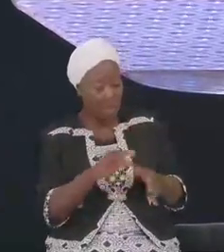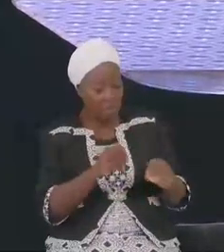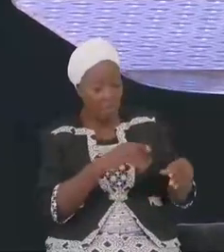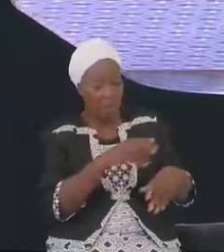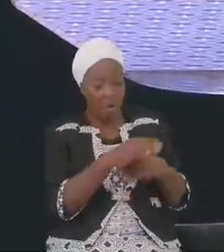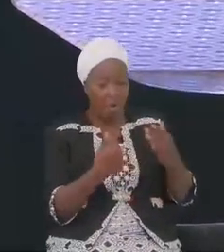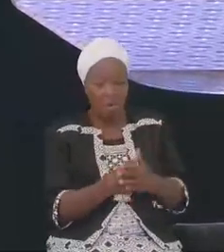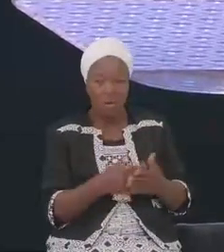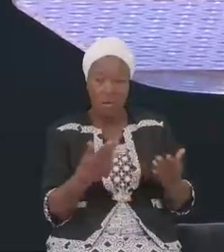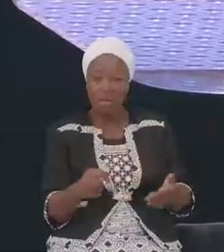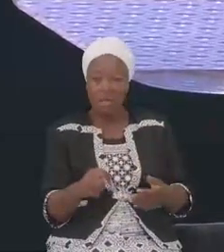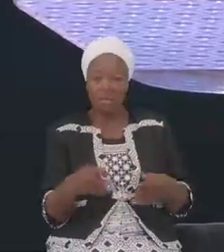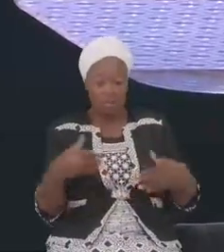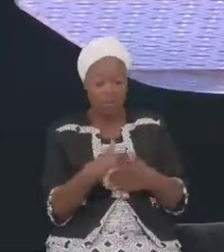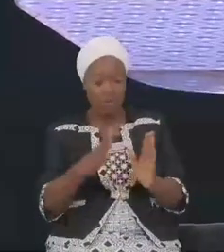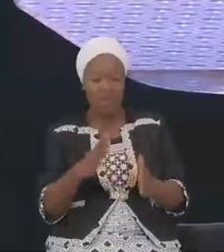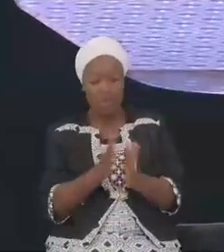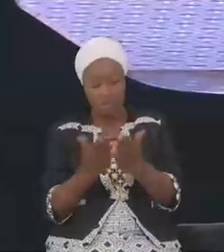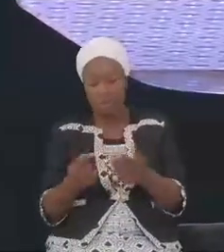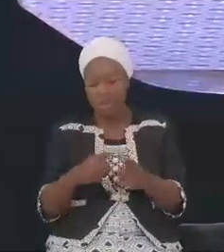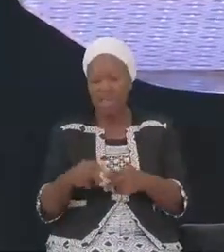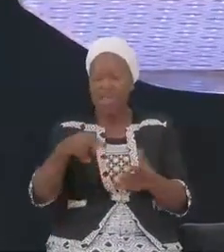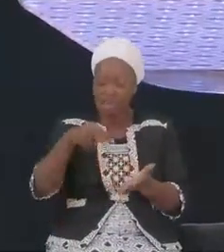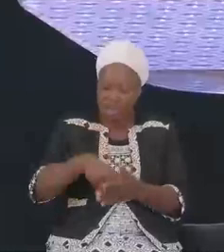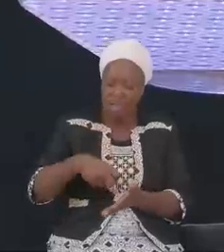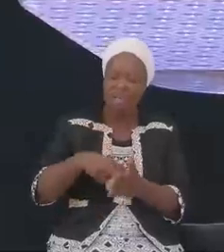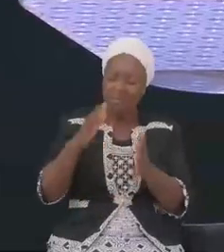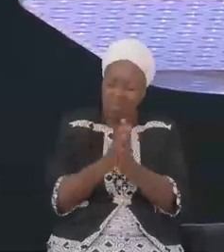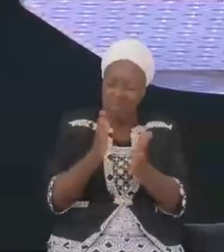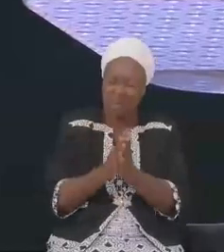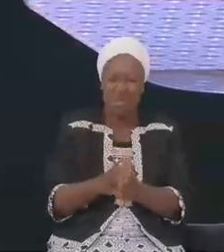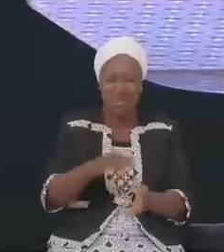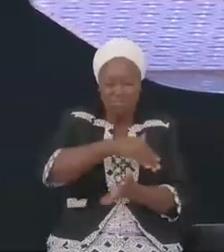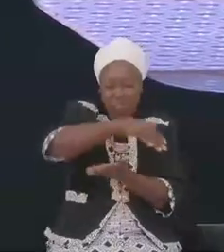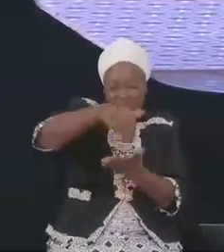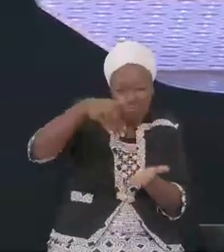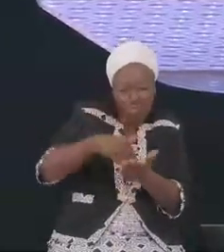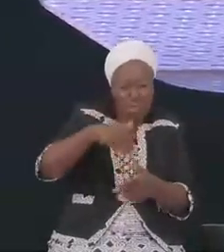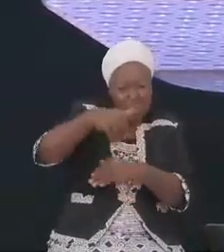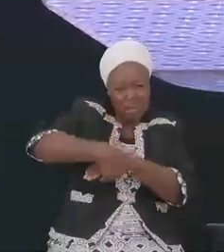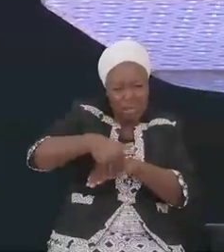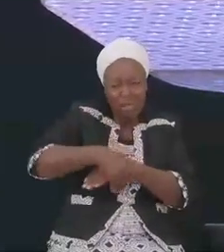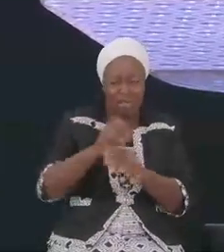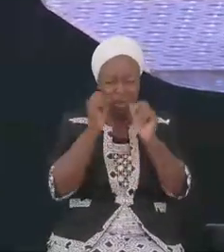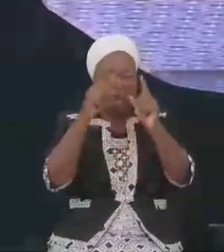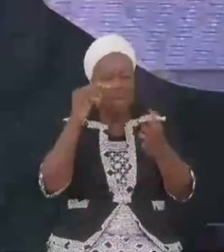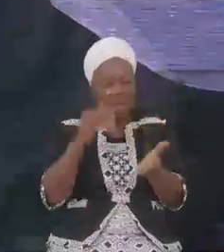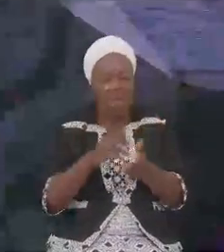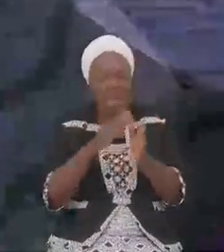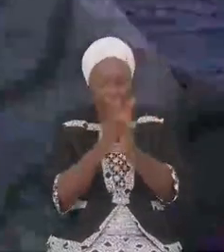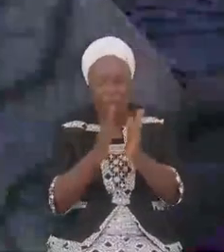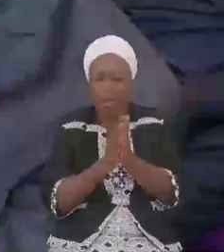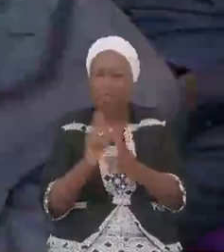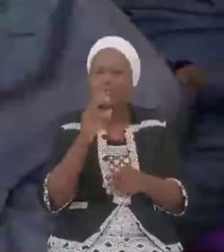mettre leurs choses de côté et s'agenouiller, prier bien. La nuit, ils vont se réveiller, prier. Où est cela ce jour? C'est ce que nous